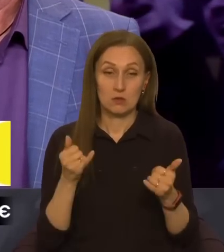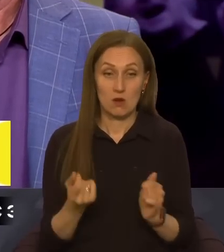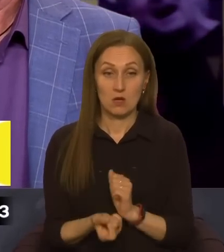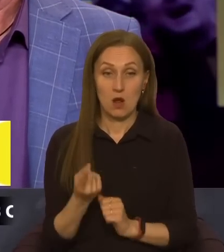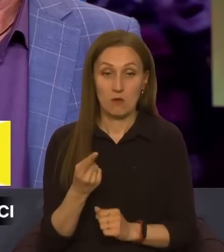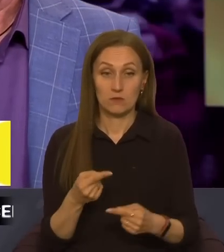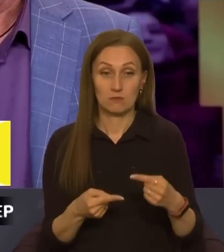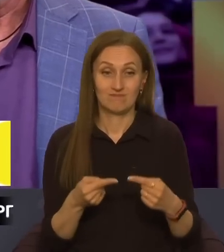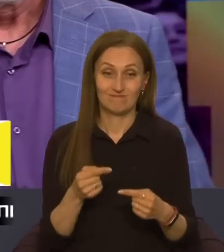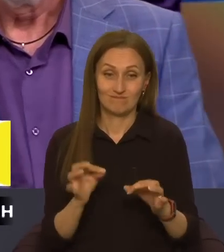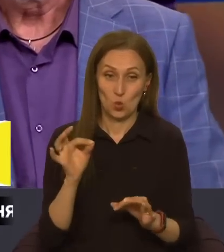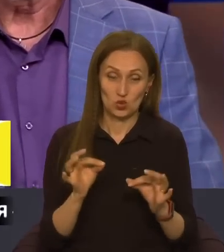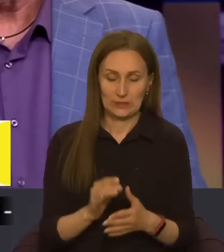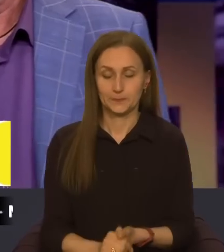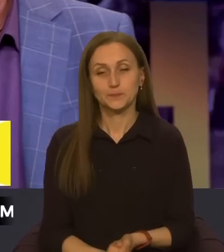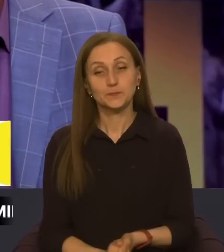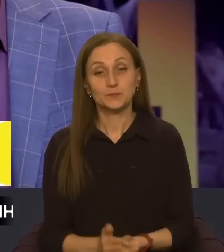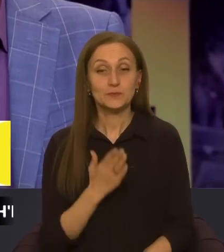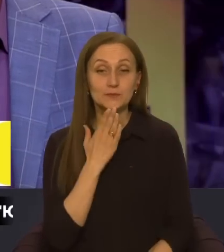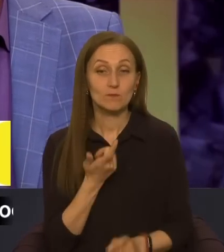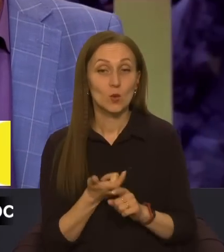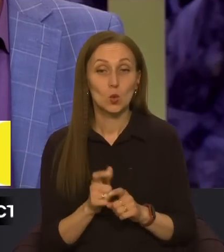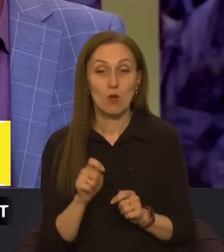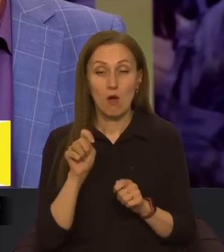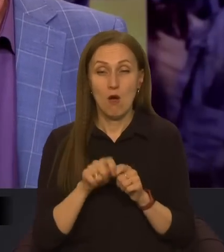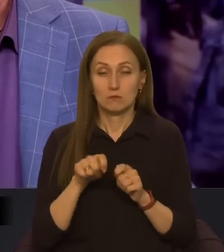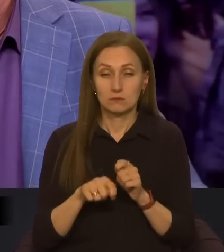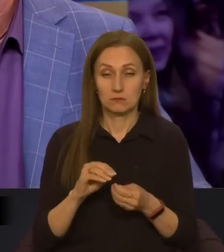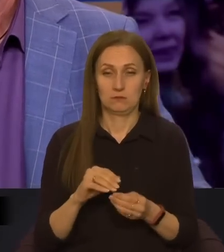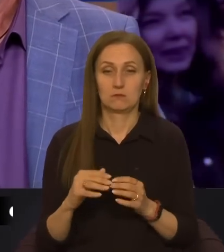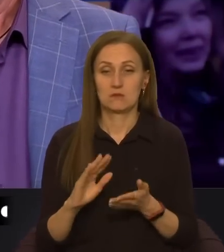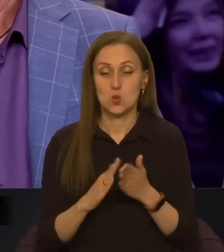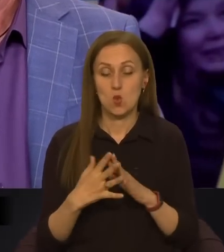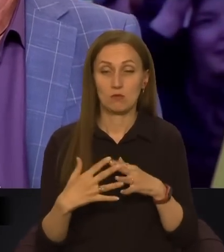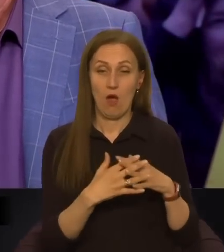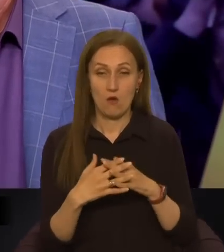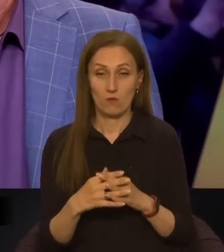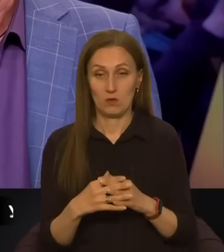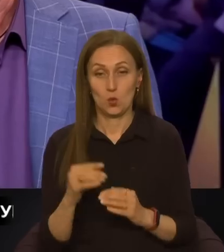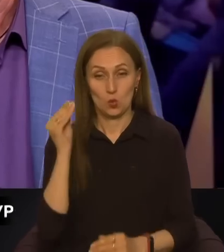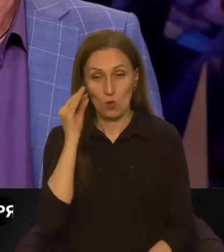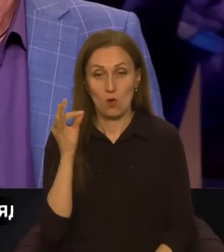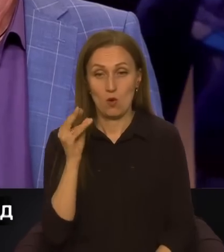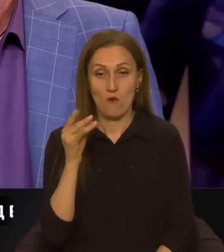виникає диспропорція. Дякую дуже за аналіз ситуації на фронті. Це була думка